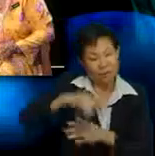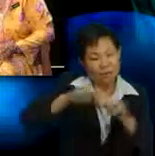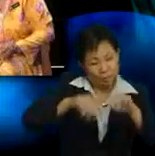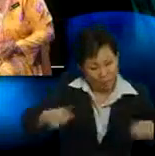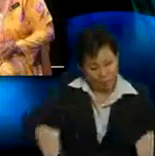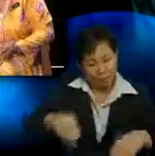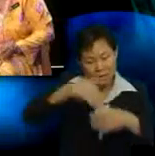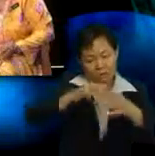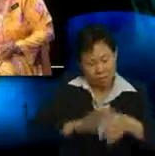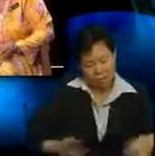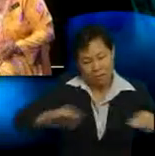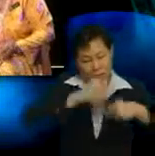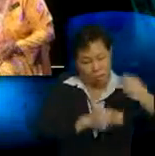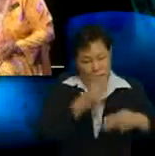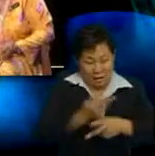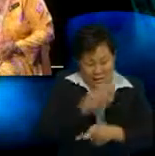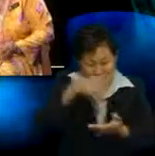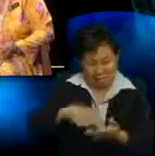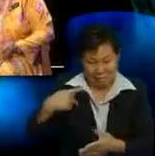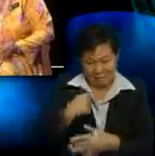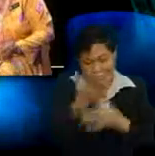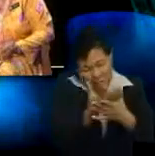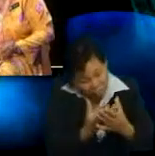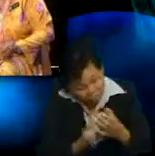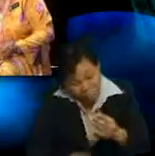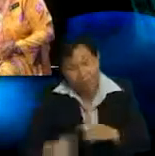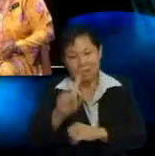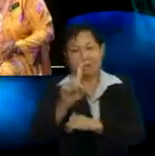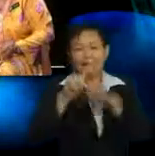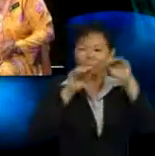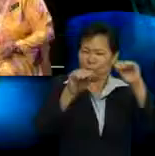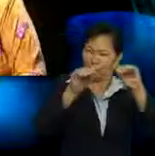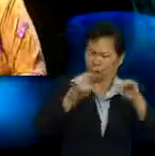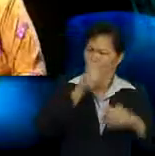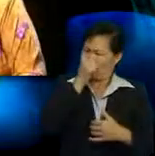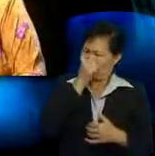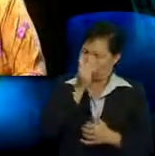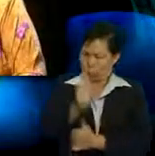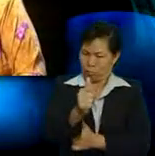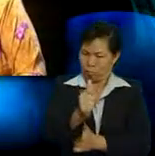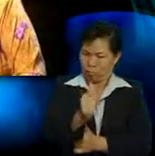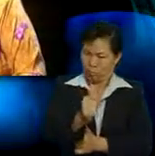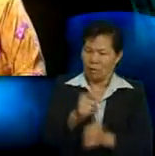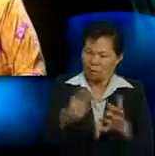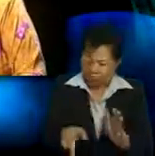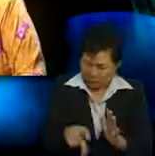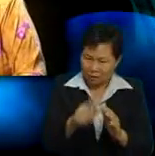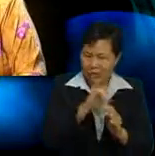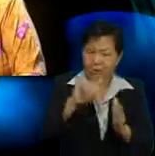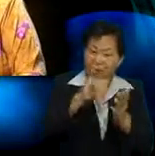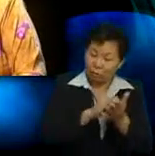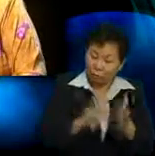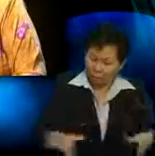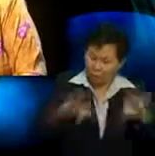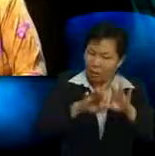cerita moral kita pada kali ini, kita diterapkan dengan satu pengajaran yang menarik, iaitu kepentingan